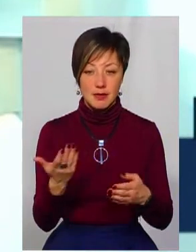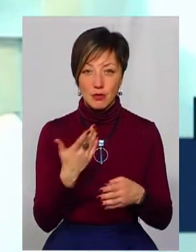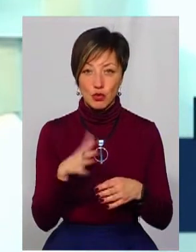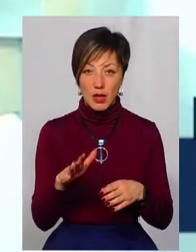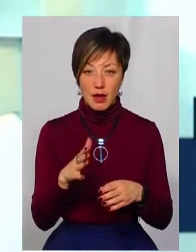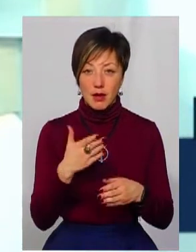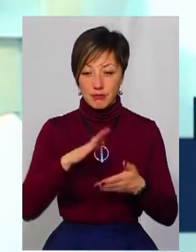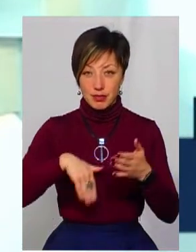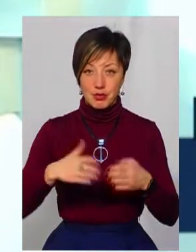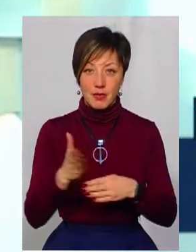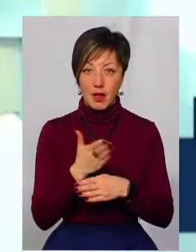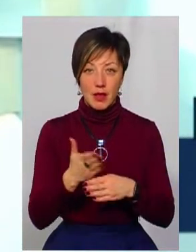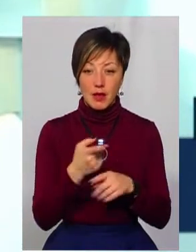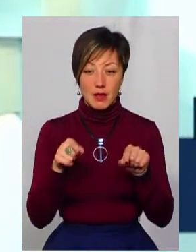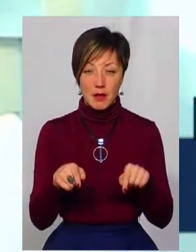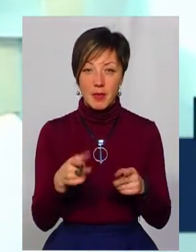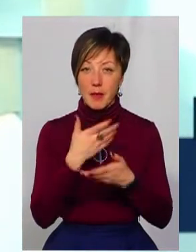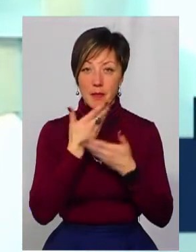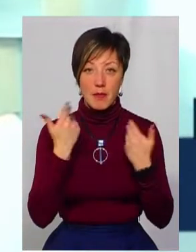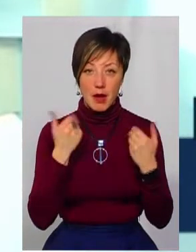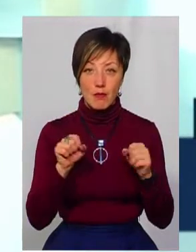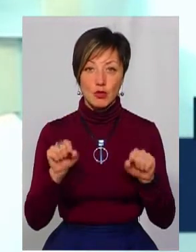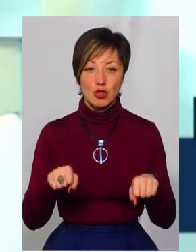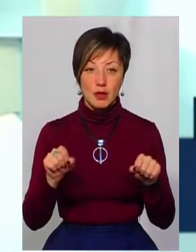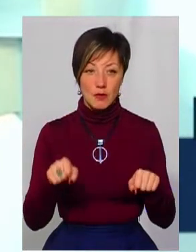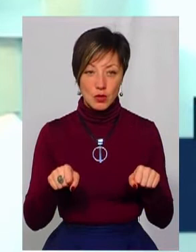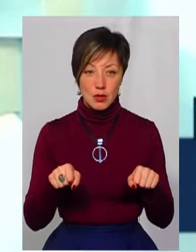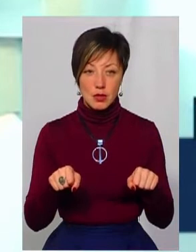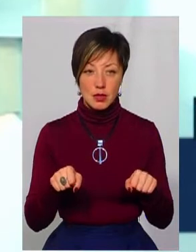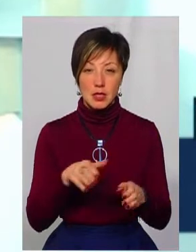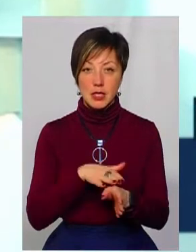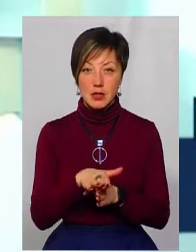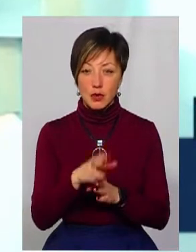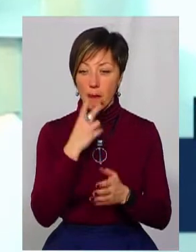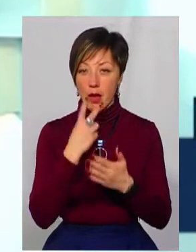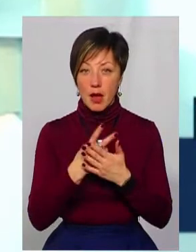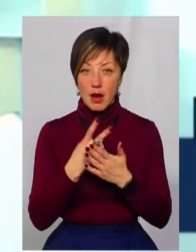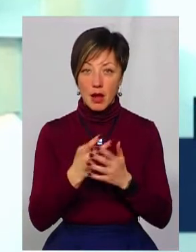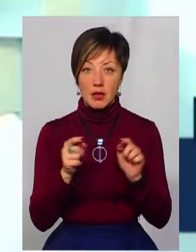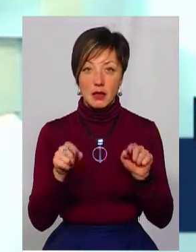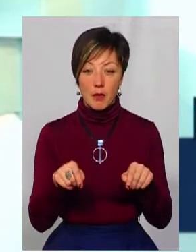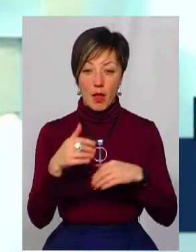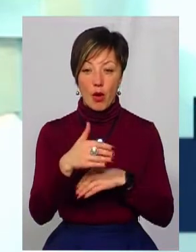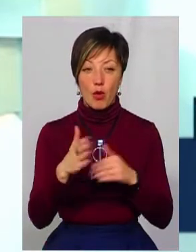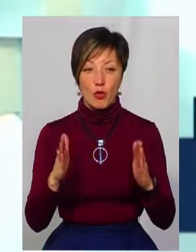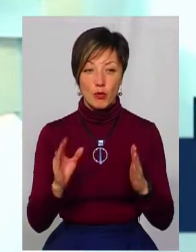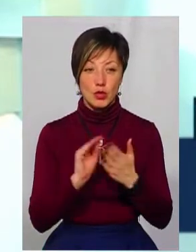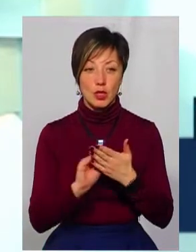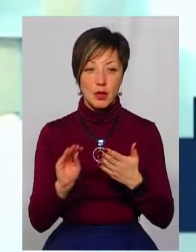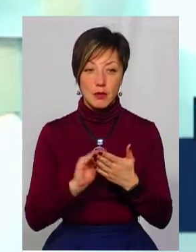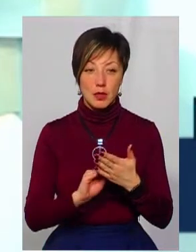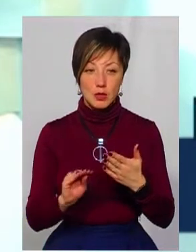які вже не активуються, і на них немає можливості здійснювати перегляд. Хоча там на коробочці теж